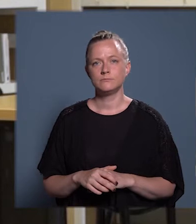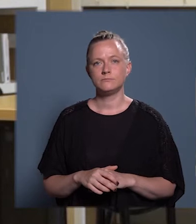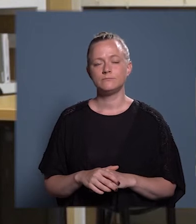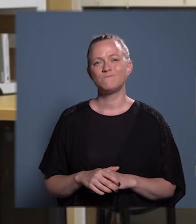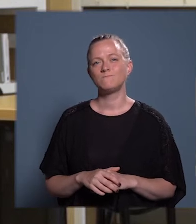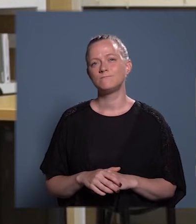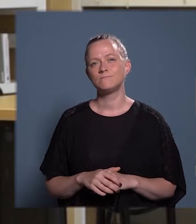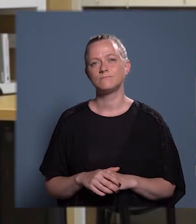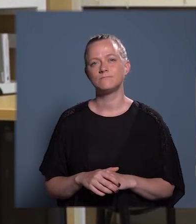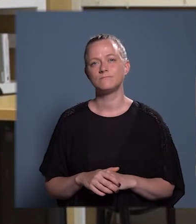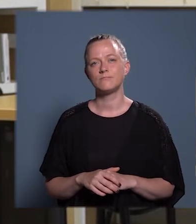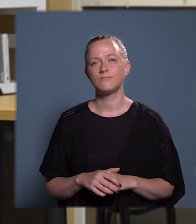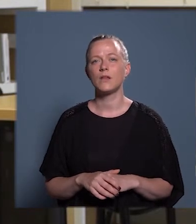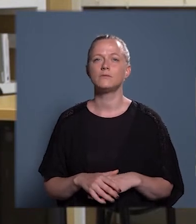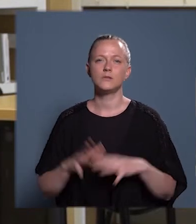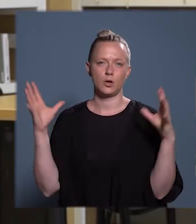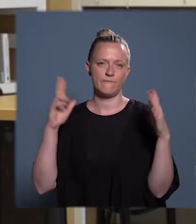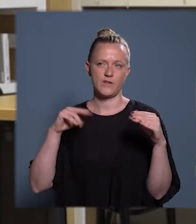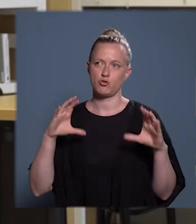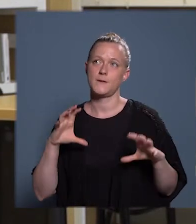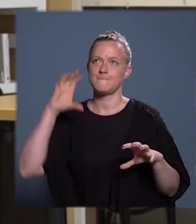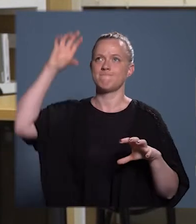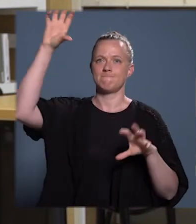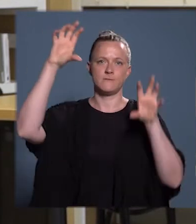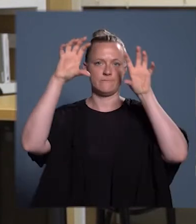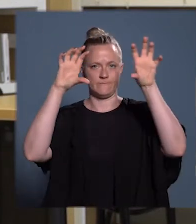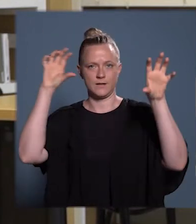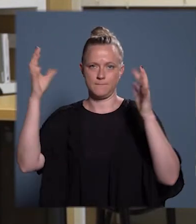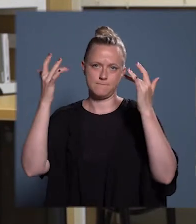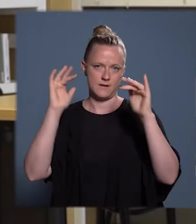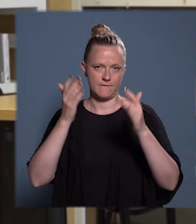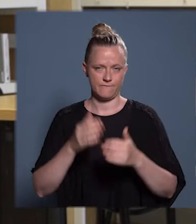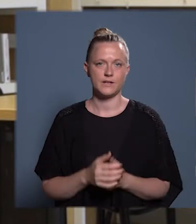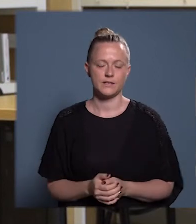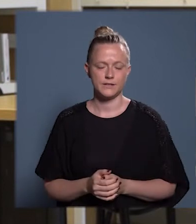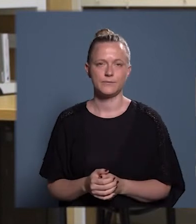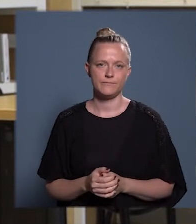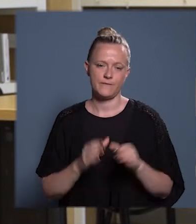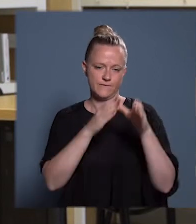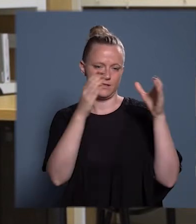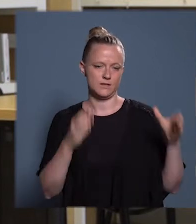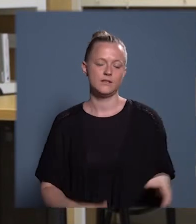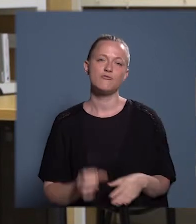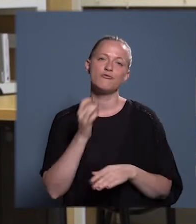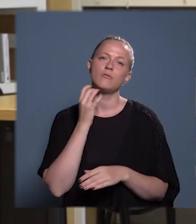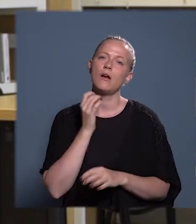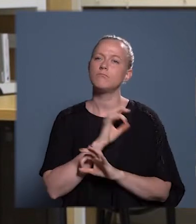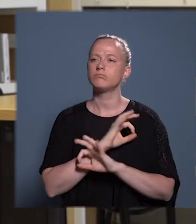nagyobb festményeket tettük föl, ami éppen belefért a vitrínbe, és inkább jobban